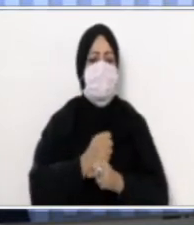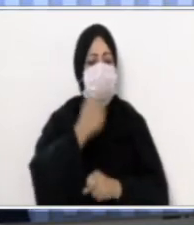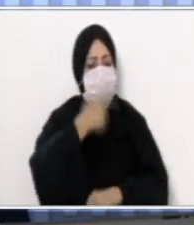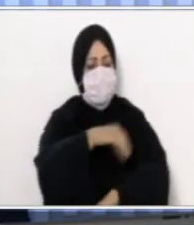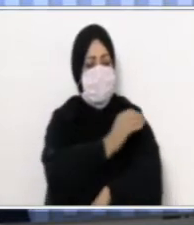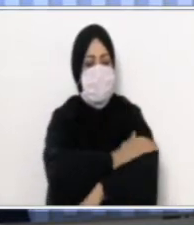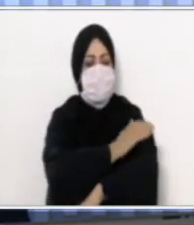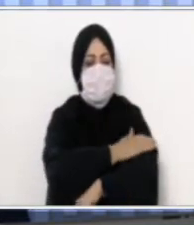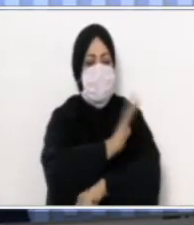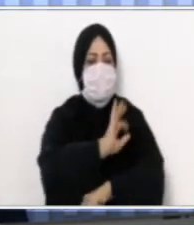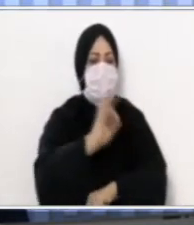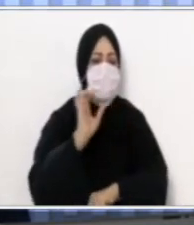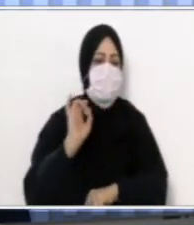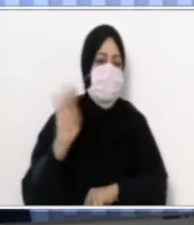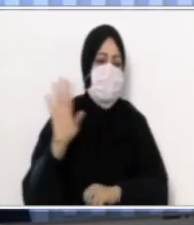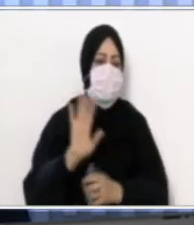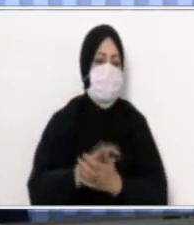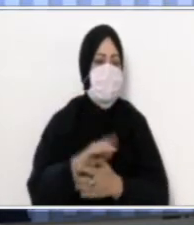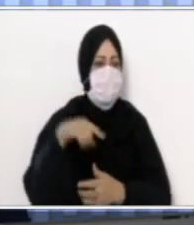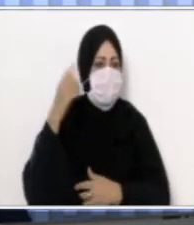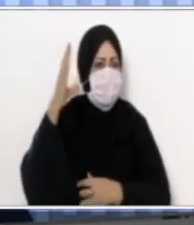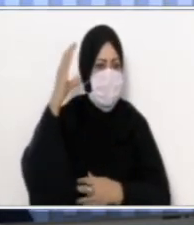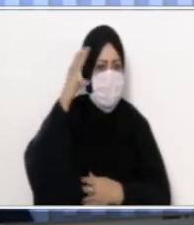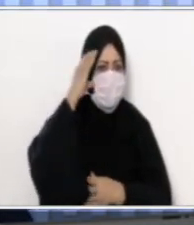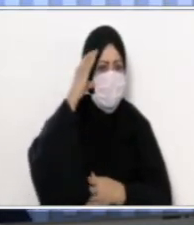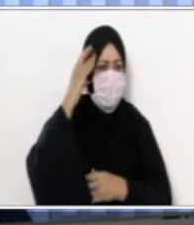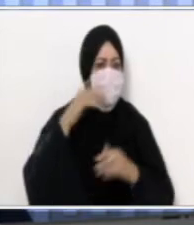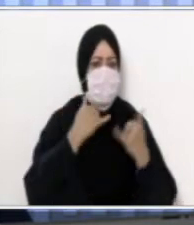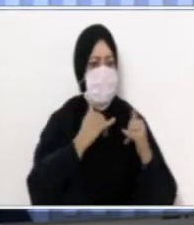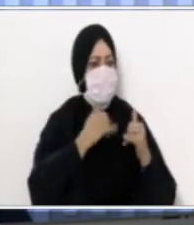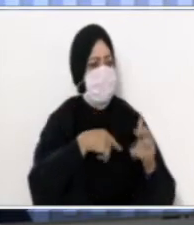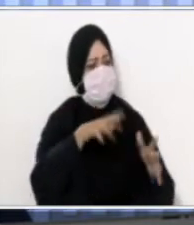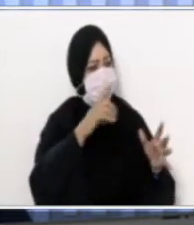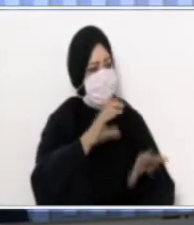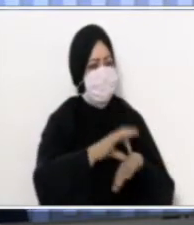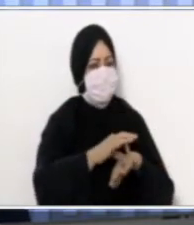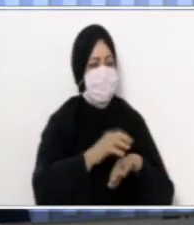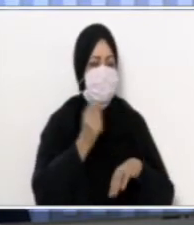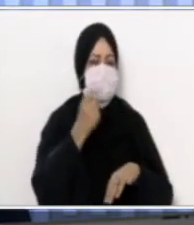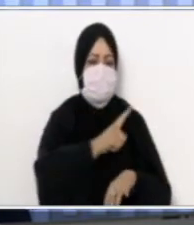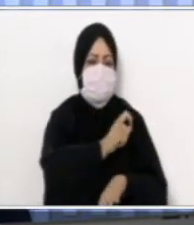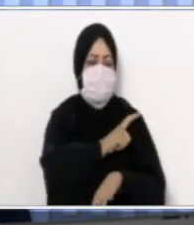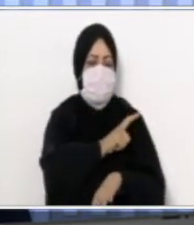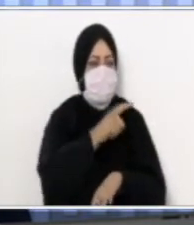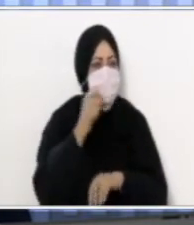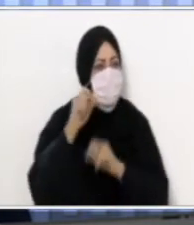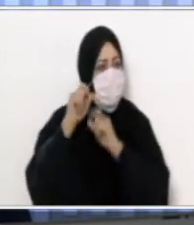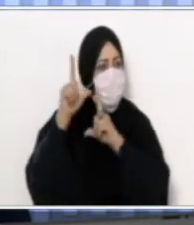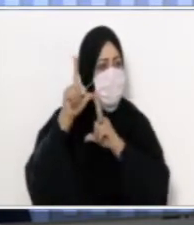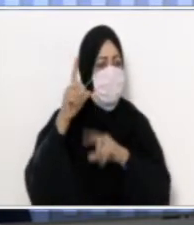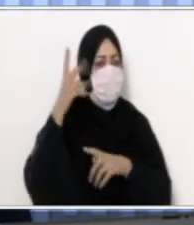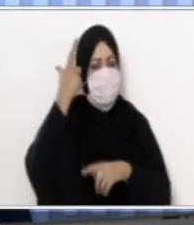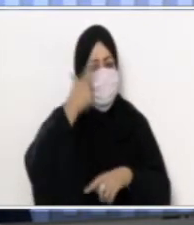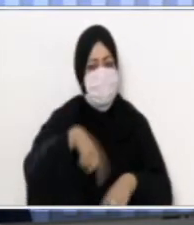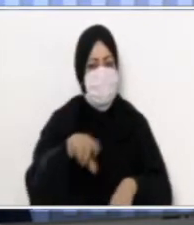مع الناس، يعني يجيك وانت بروحك قاعدة. فينبغي أن تعرضي عن الوساوس ولا تلتفتي